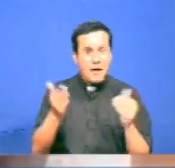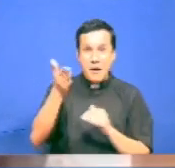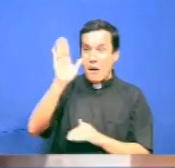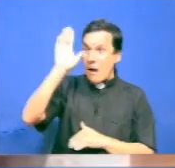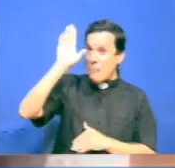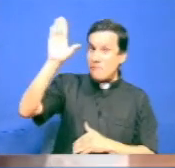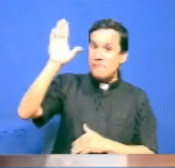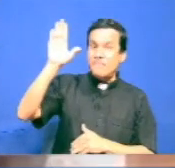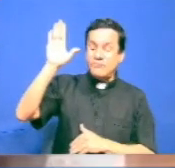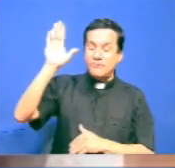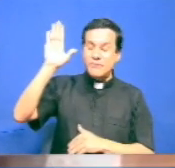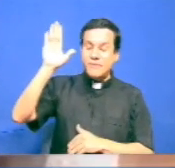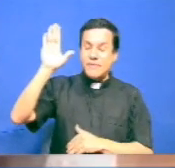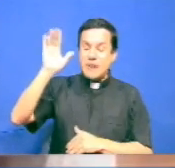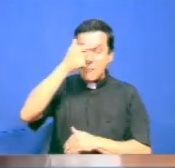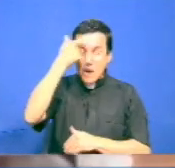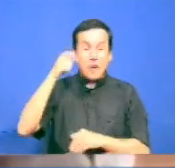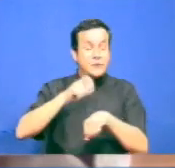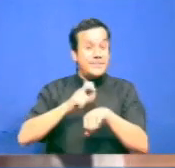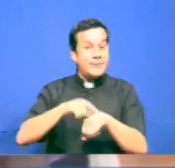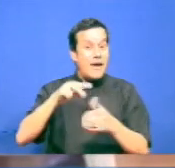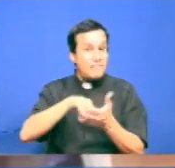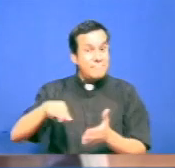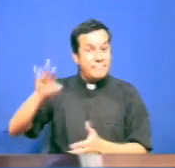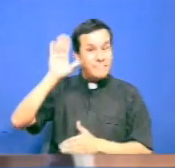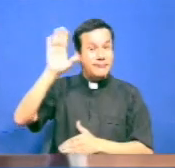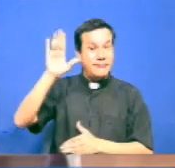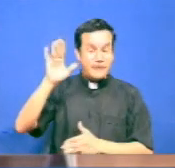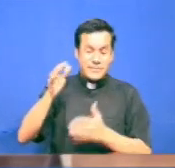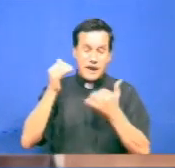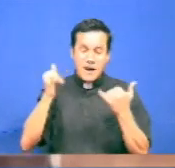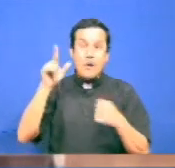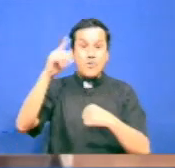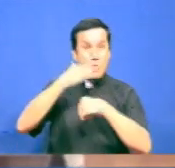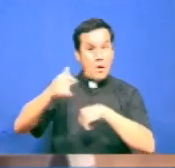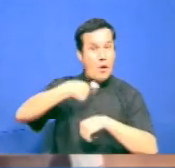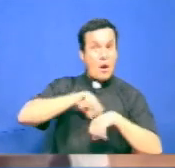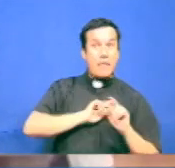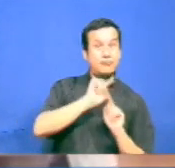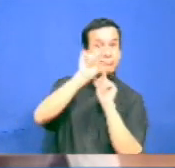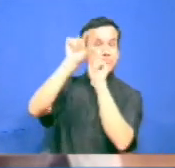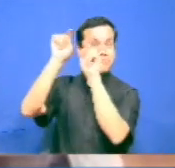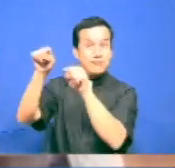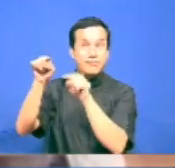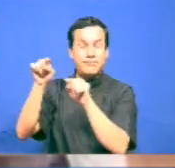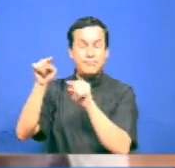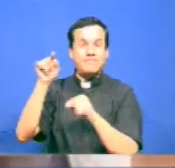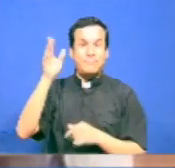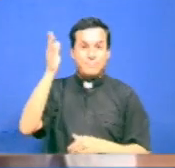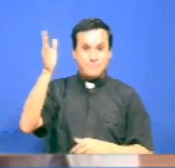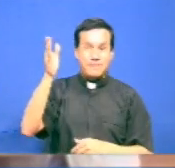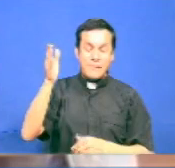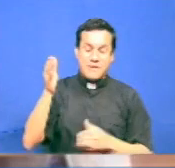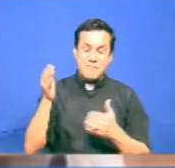waitazamie siku ya kufuka kwao, hasa wote ambao umewaita kwenda kwako kwa vifo mbalimbali na